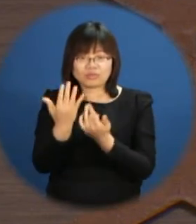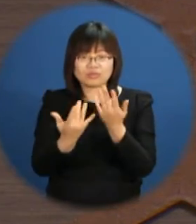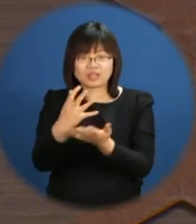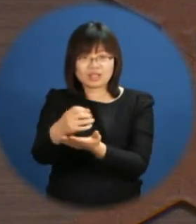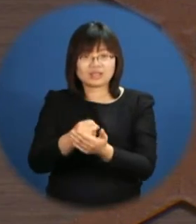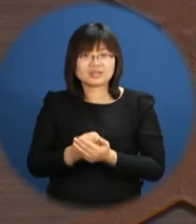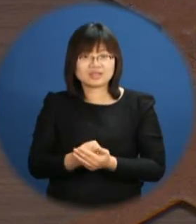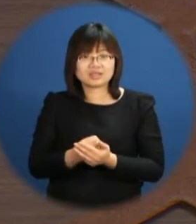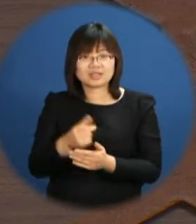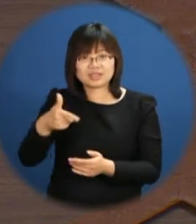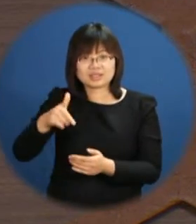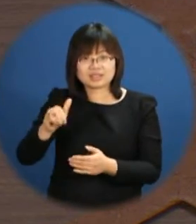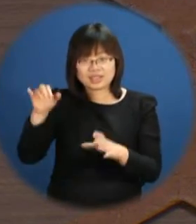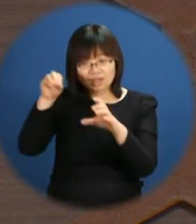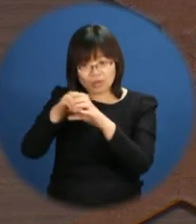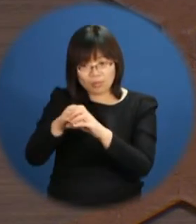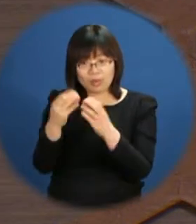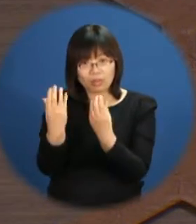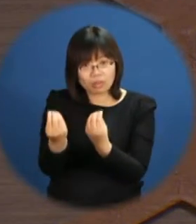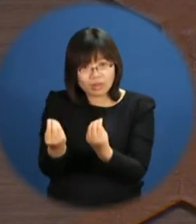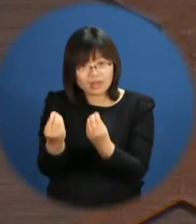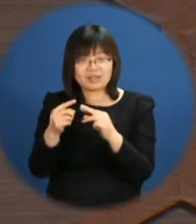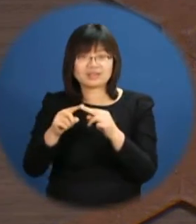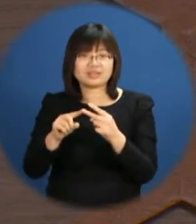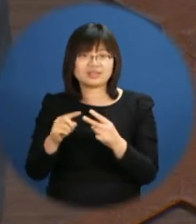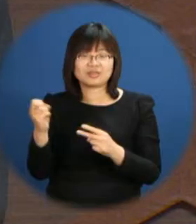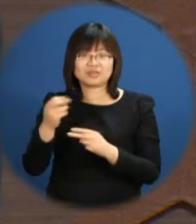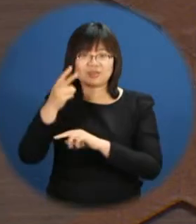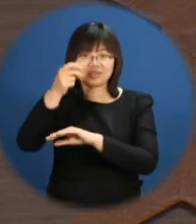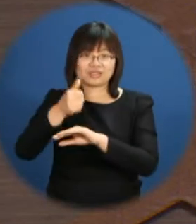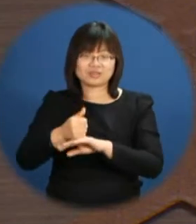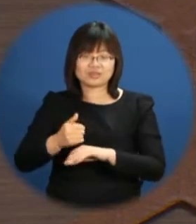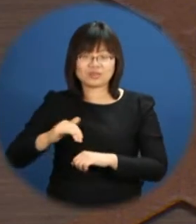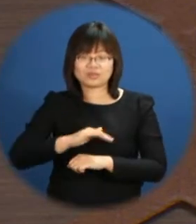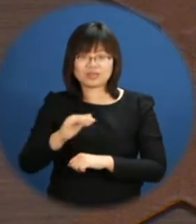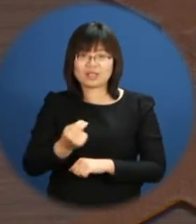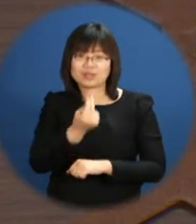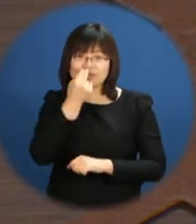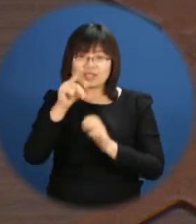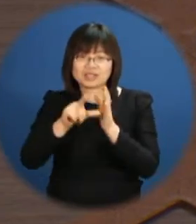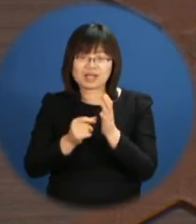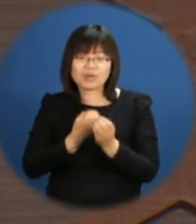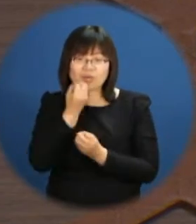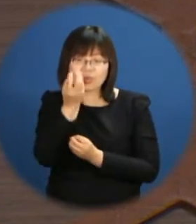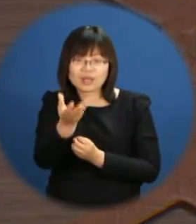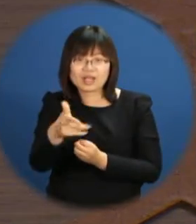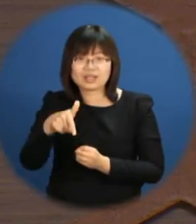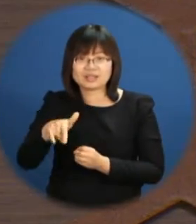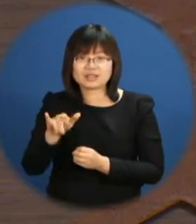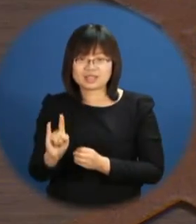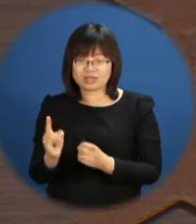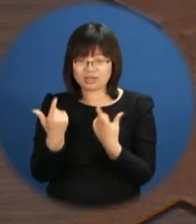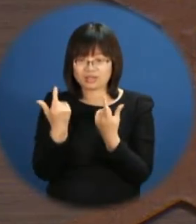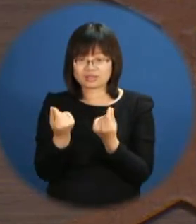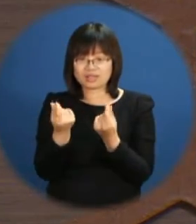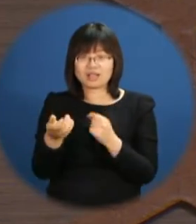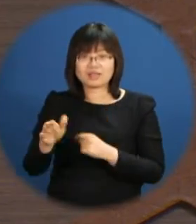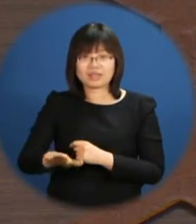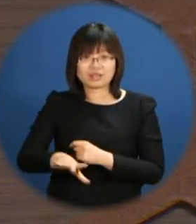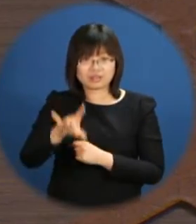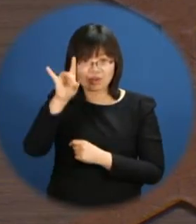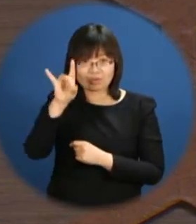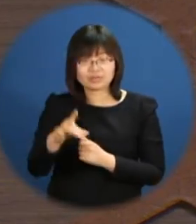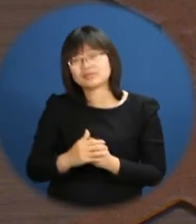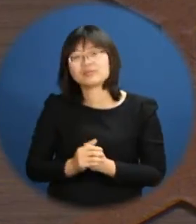크기 체 너는 꺼진 다든지 또 나중에는 이제 우리가 숨 쉴 때 내뱉는 이체 와 같다 근데 처음